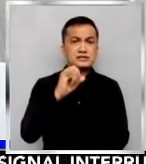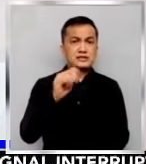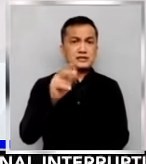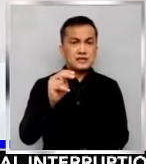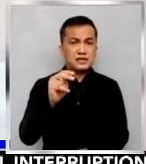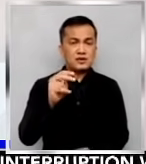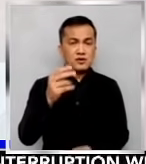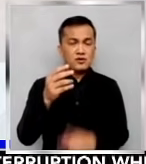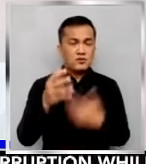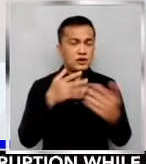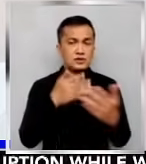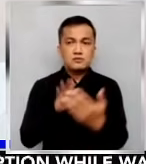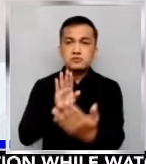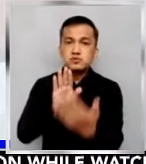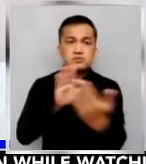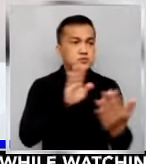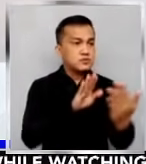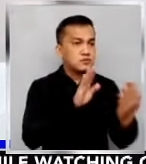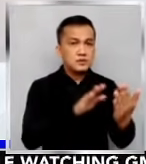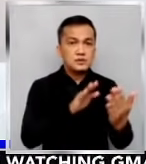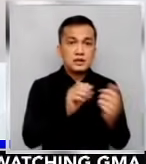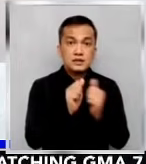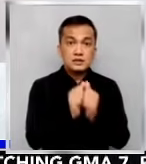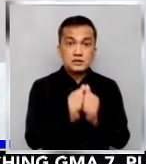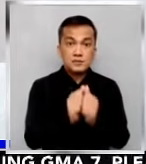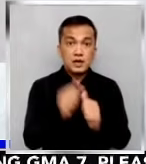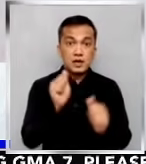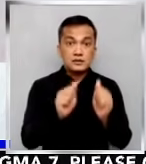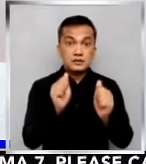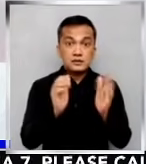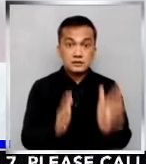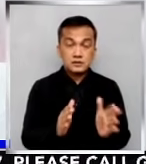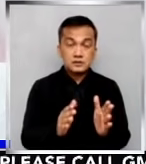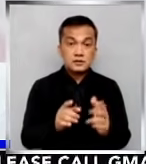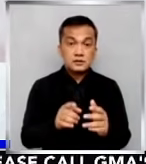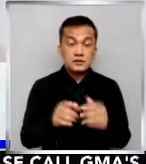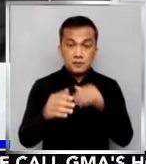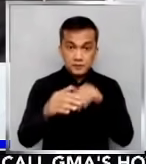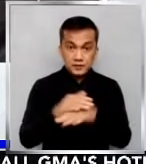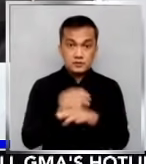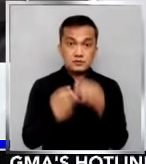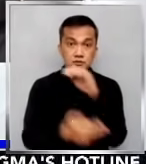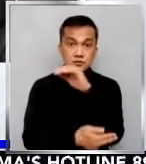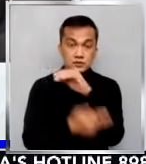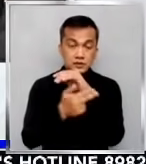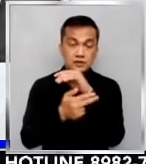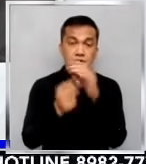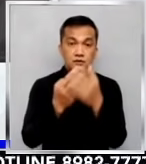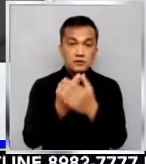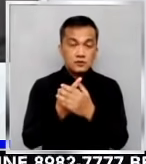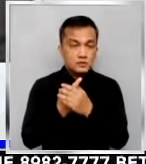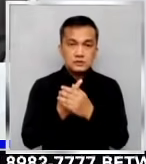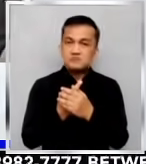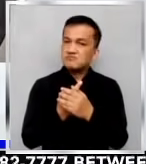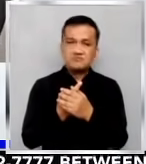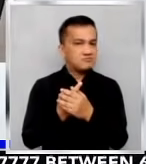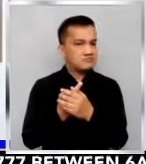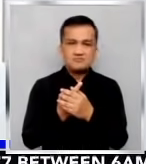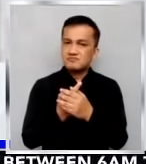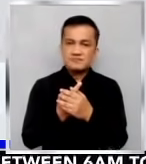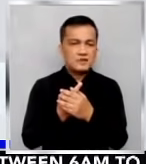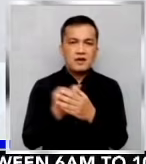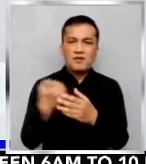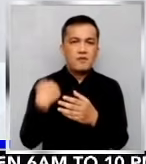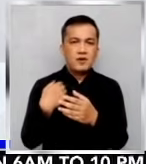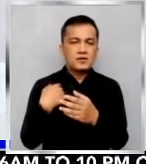sila ng mga kasama niyang artista sa pagpasok sa hotel quarantine, hindi pa rin sila nagkaroon ng